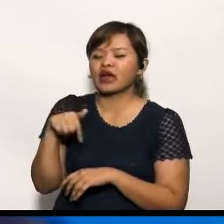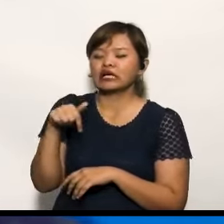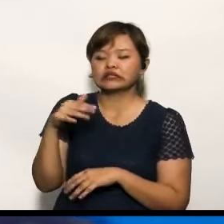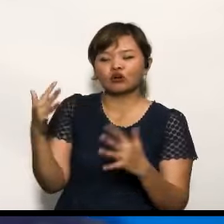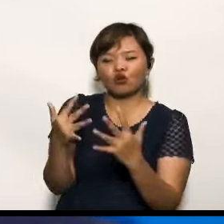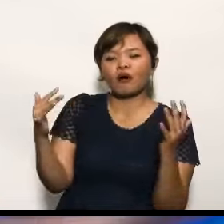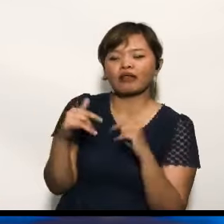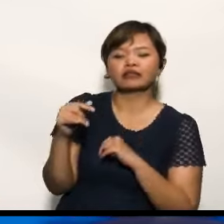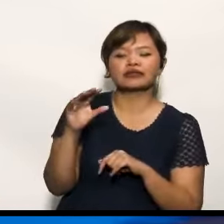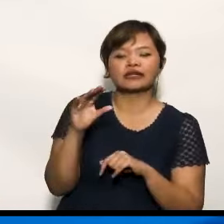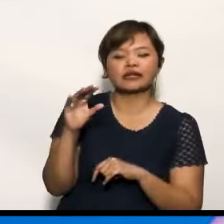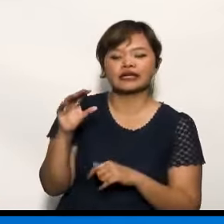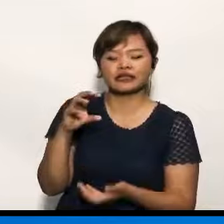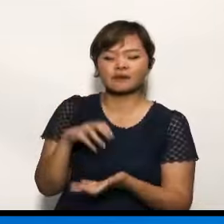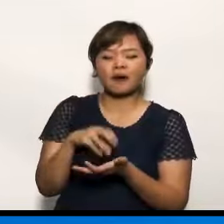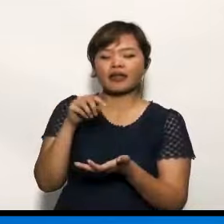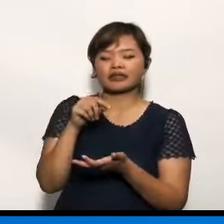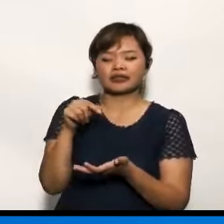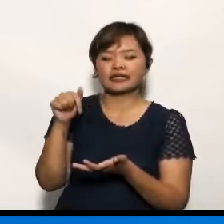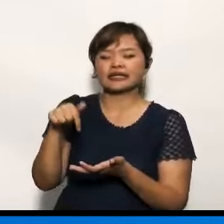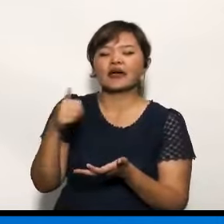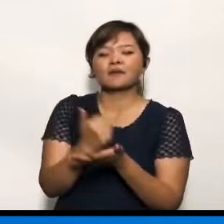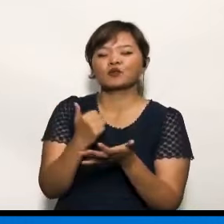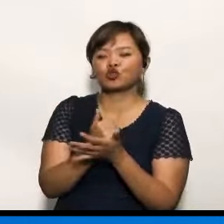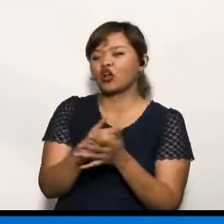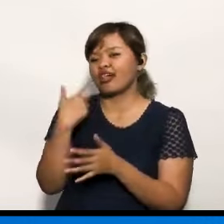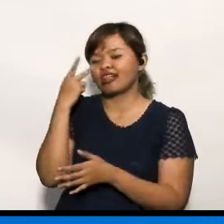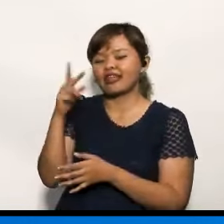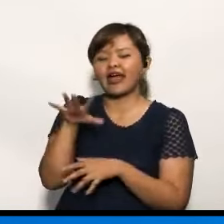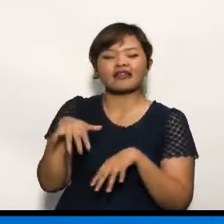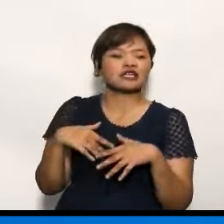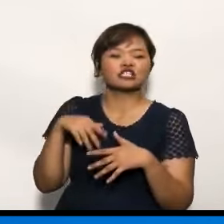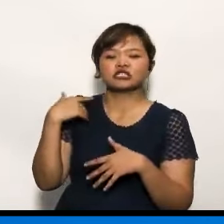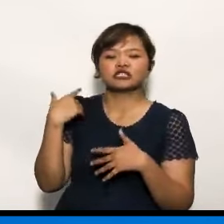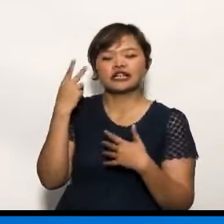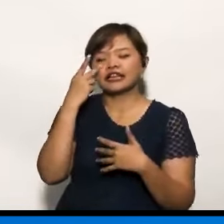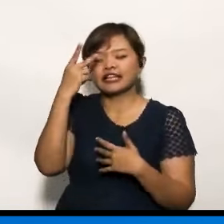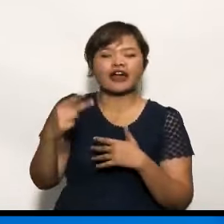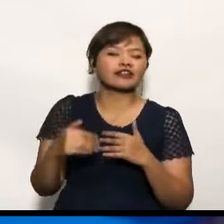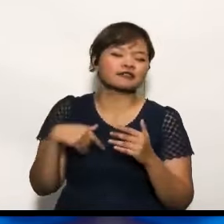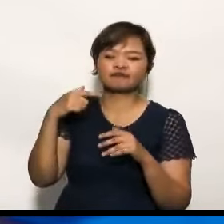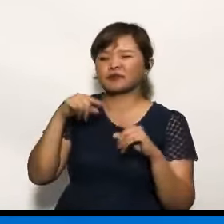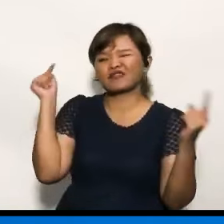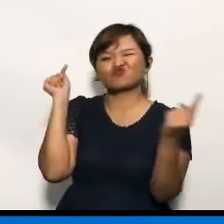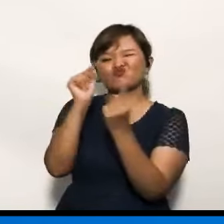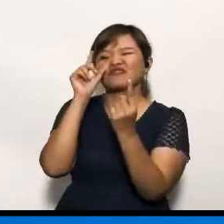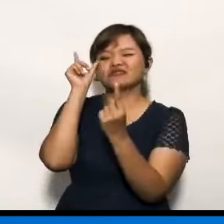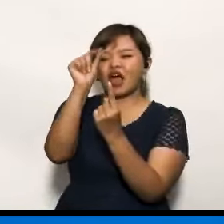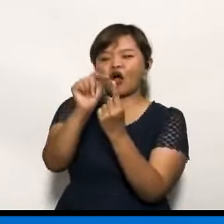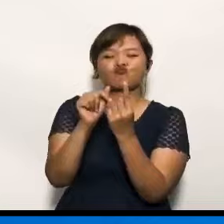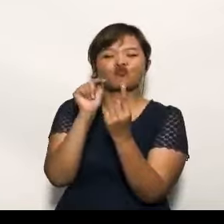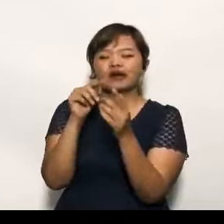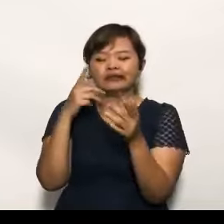umat-Mu di tempat ini, mereka bisa melihat jauh lebih daripada apa yang mereka alami, masalah-masalah yang mereka